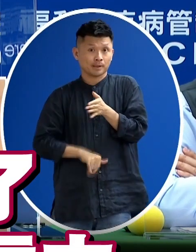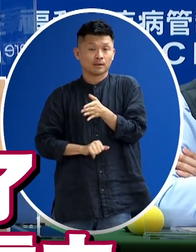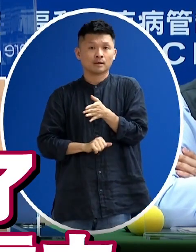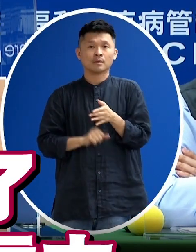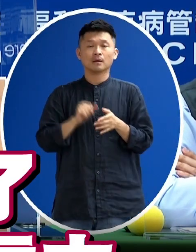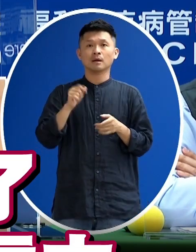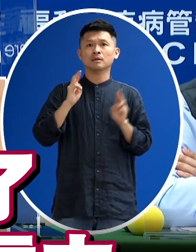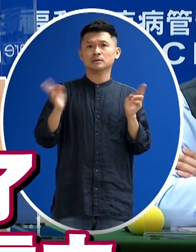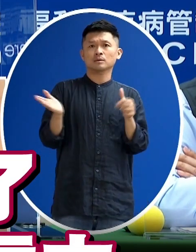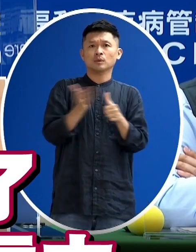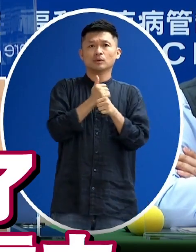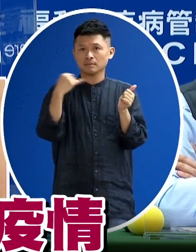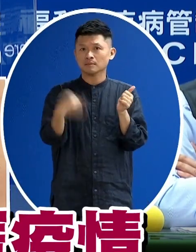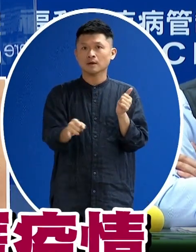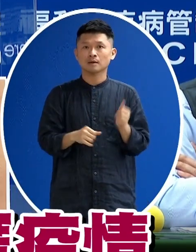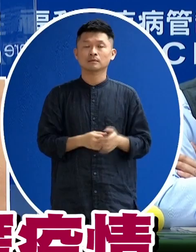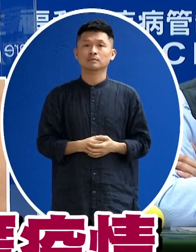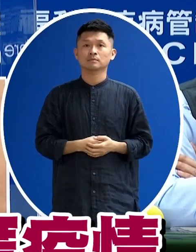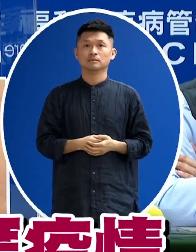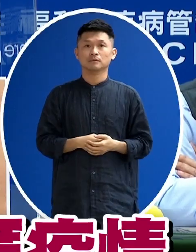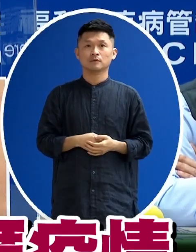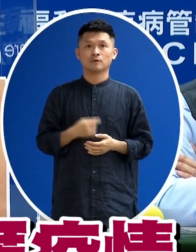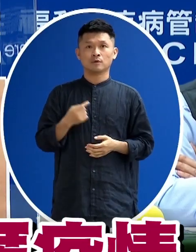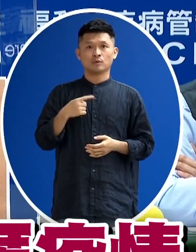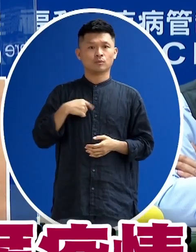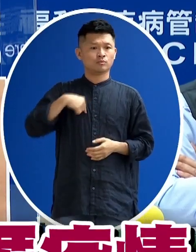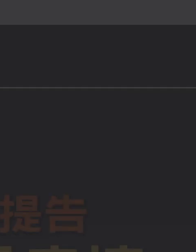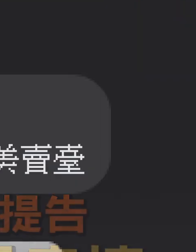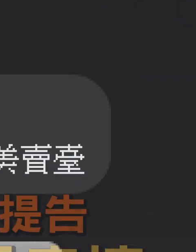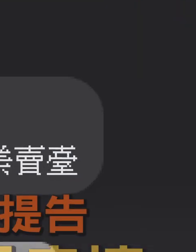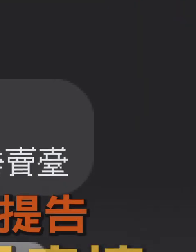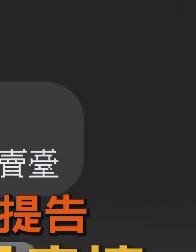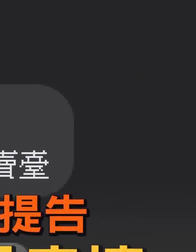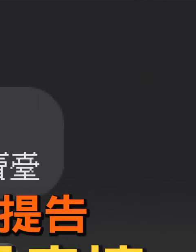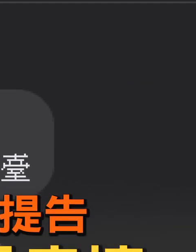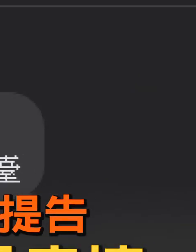心在上面的一个公信力，我们绝对不会隐匿疫情。